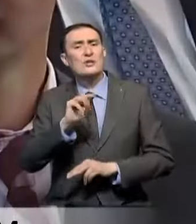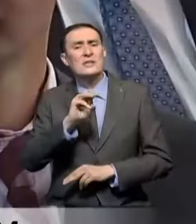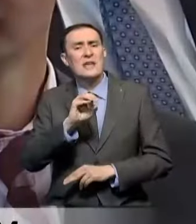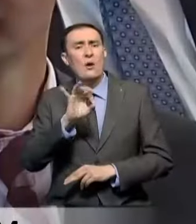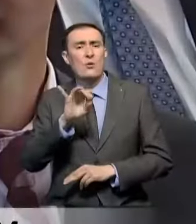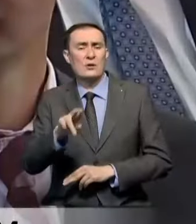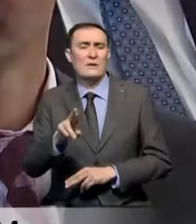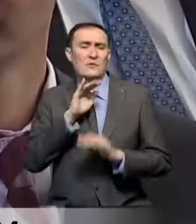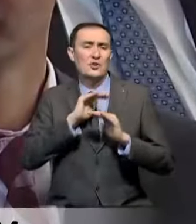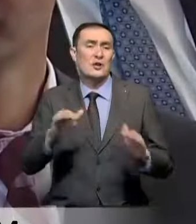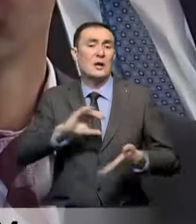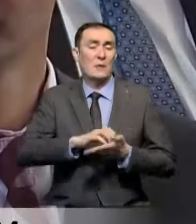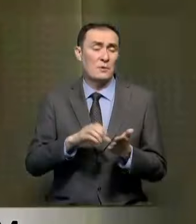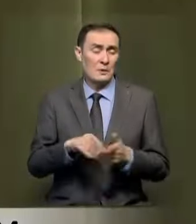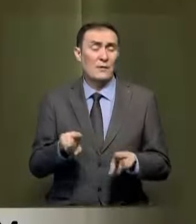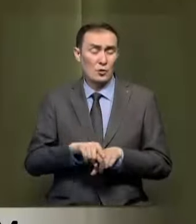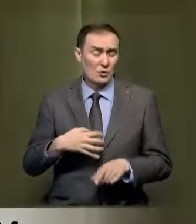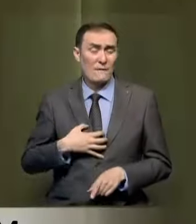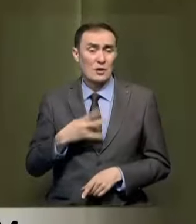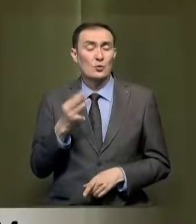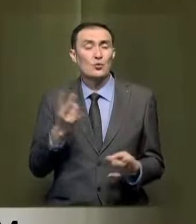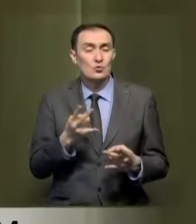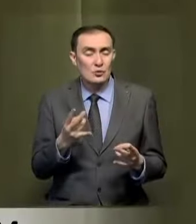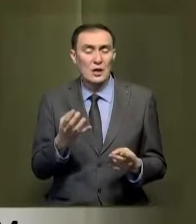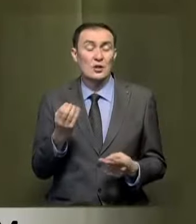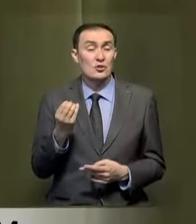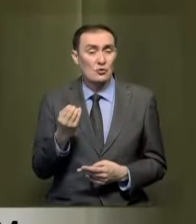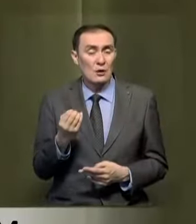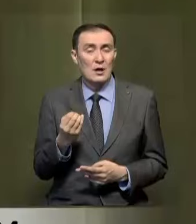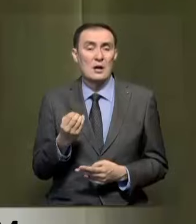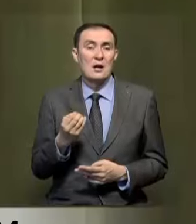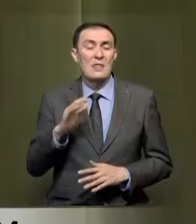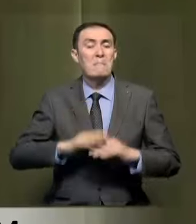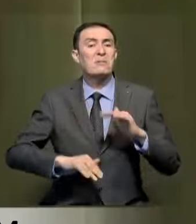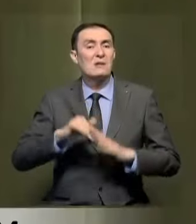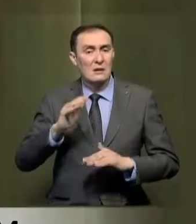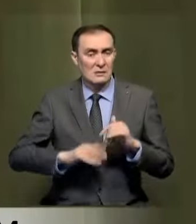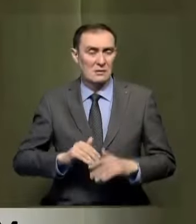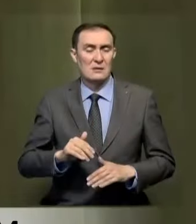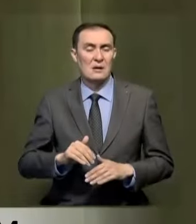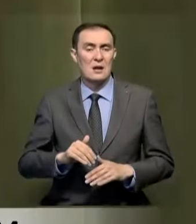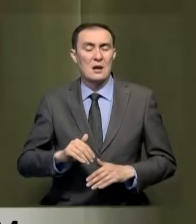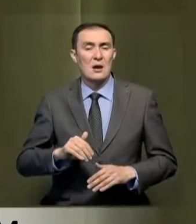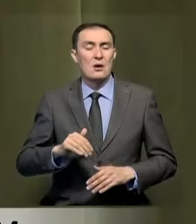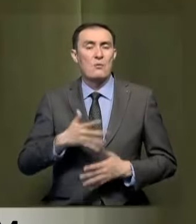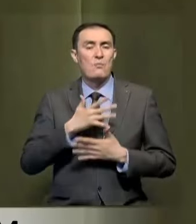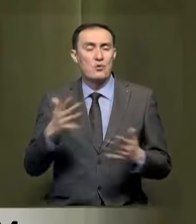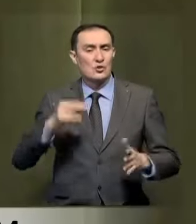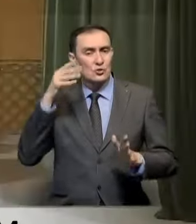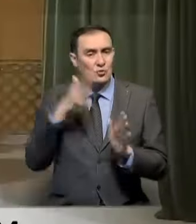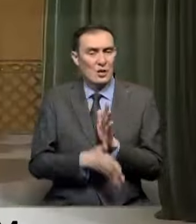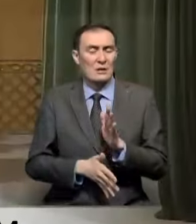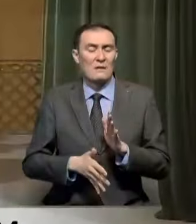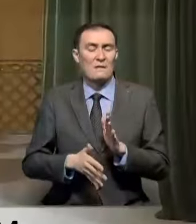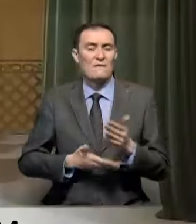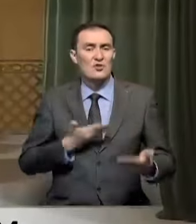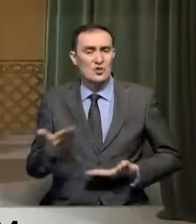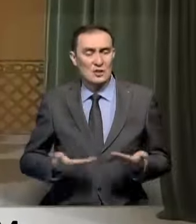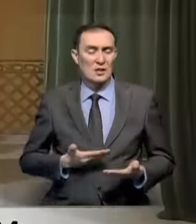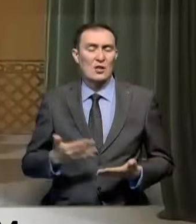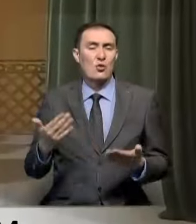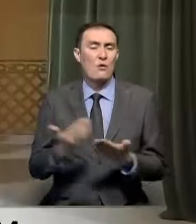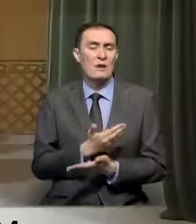тяжи кабинетов Хотя это крайне важно надо выходить в поле заниматься прикладными исследованиями нам нужны